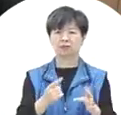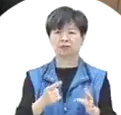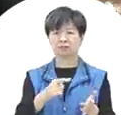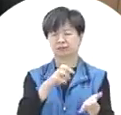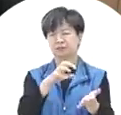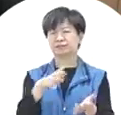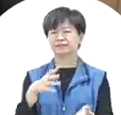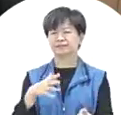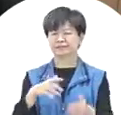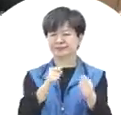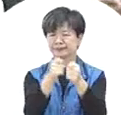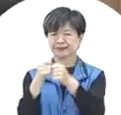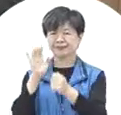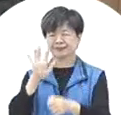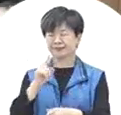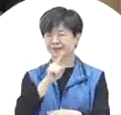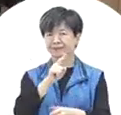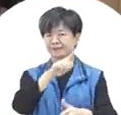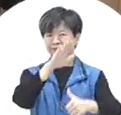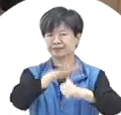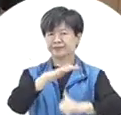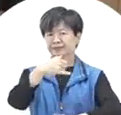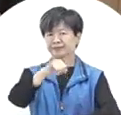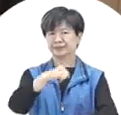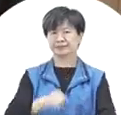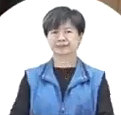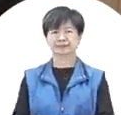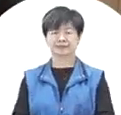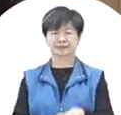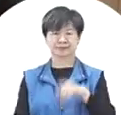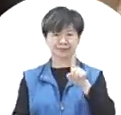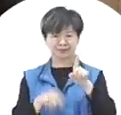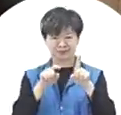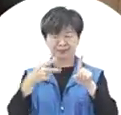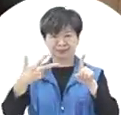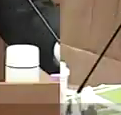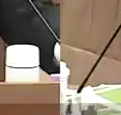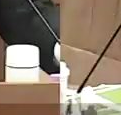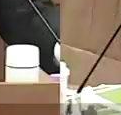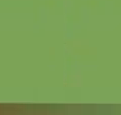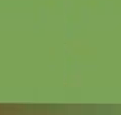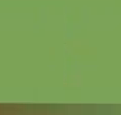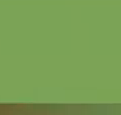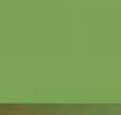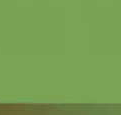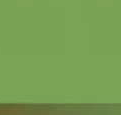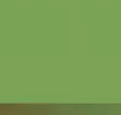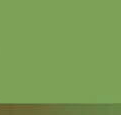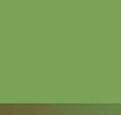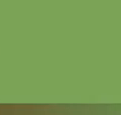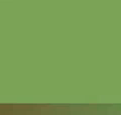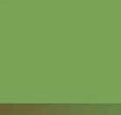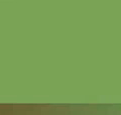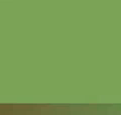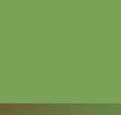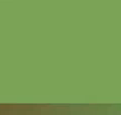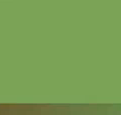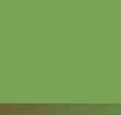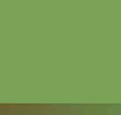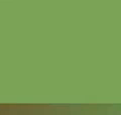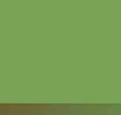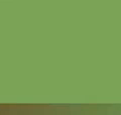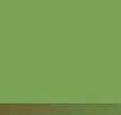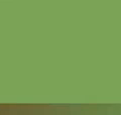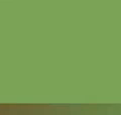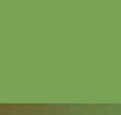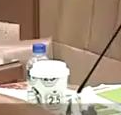格，好，农业局， 下一个问题，1.7公顷嘛， 好，没关系，下一个问题，我们的福州都市计划。来，相关局处自